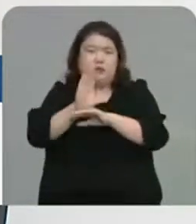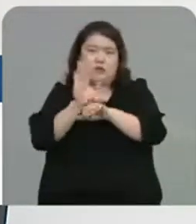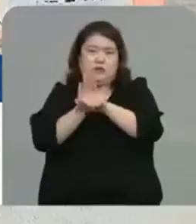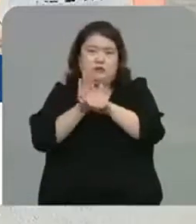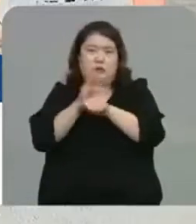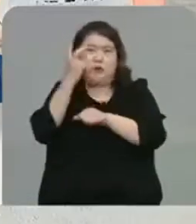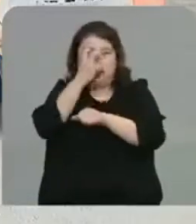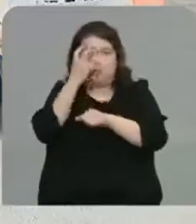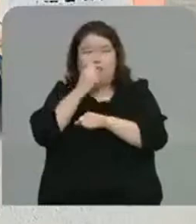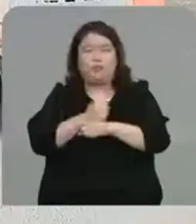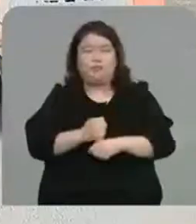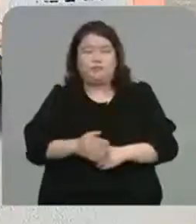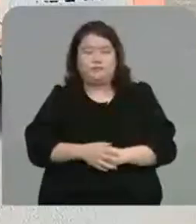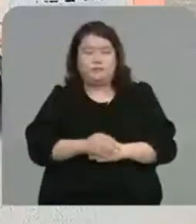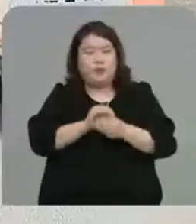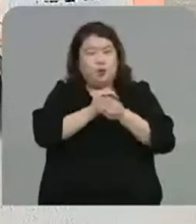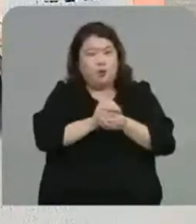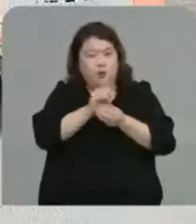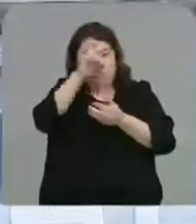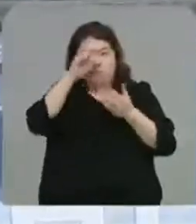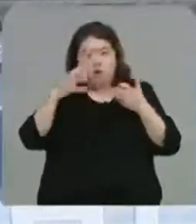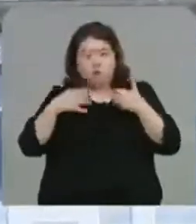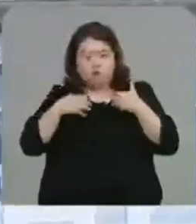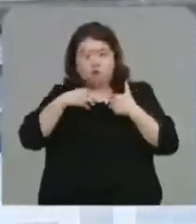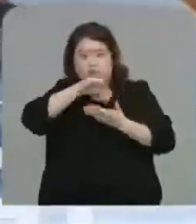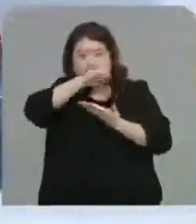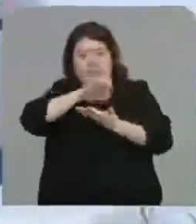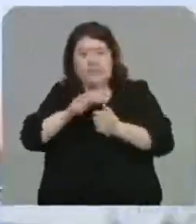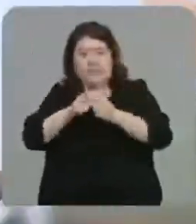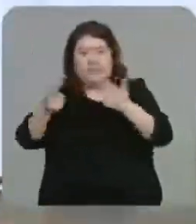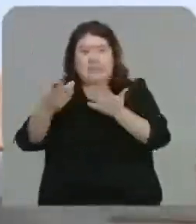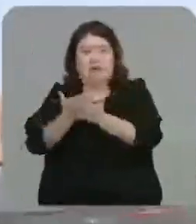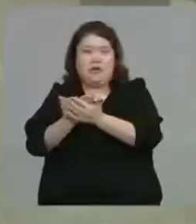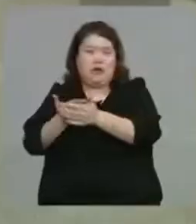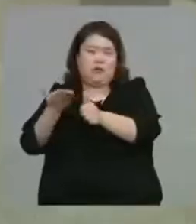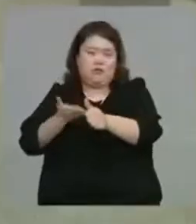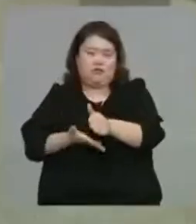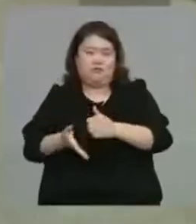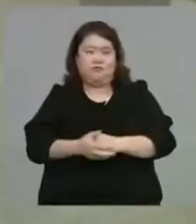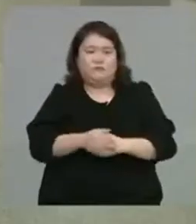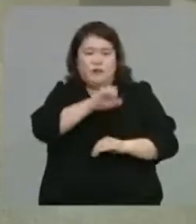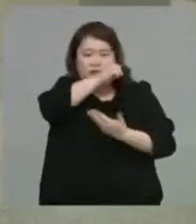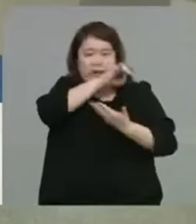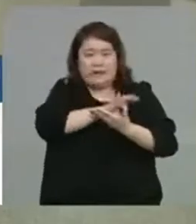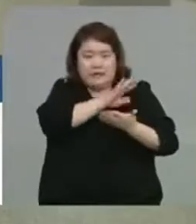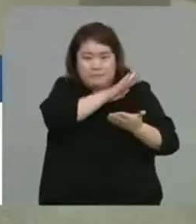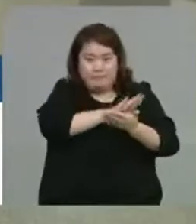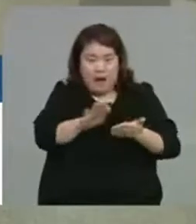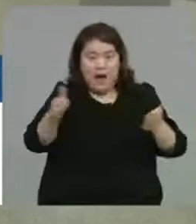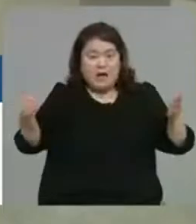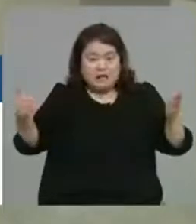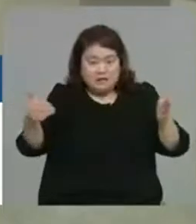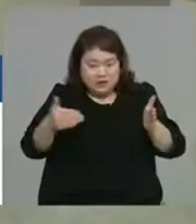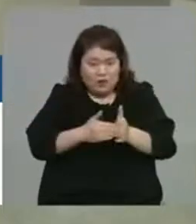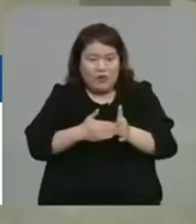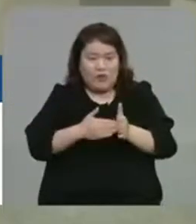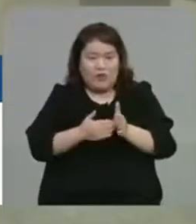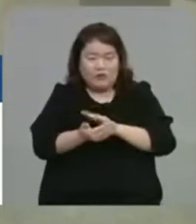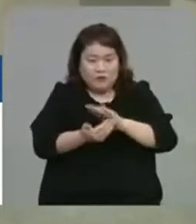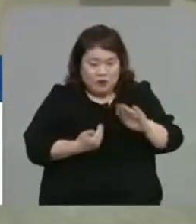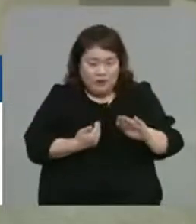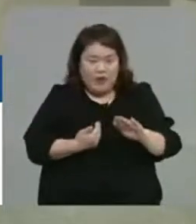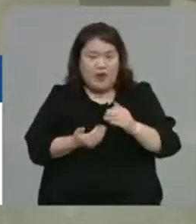하겠습니다 농협은 정부의 예산 증액을 요구하기로 했습니다 예산이 소통 되기 전에 에서 애가 농식품부의